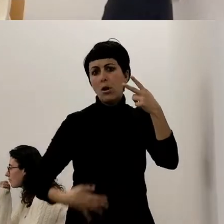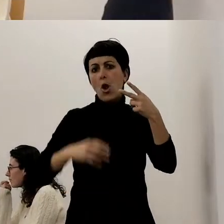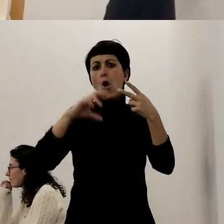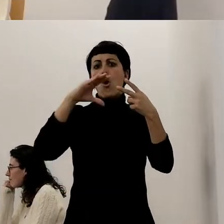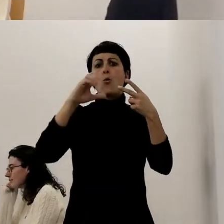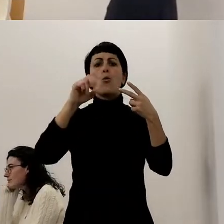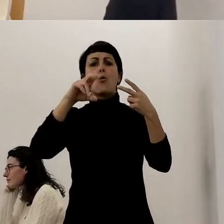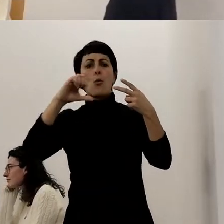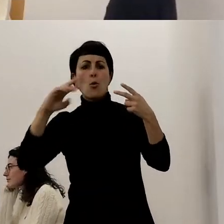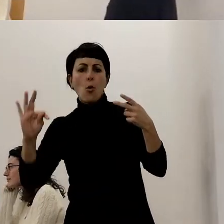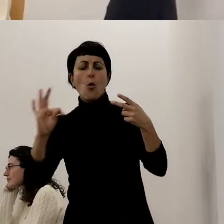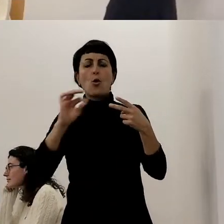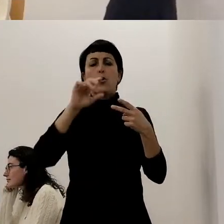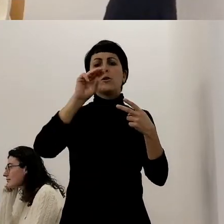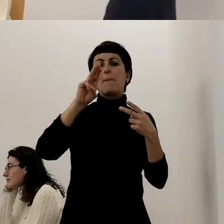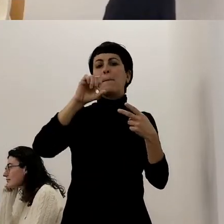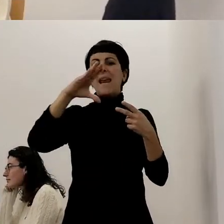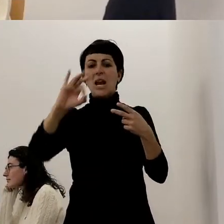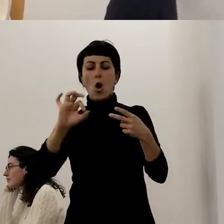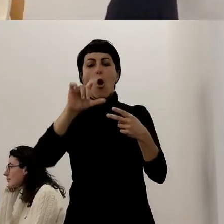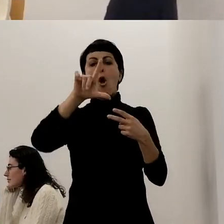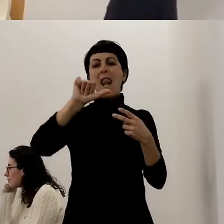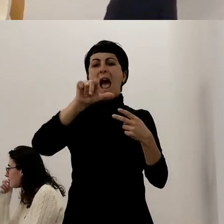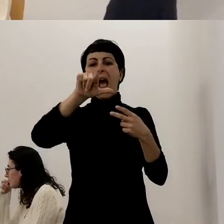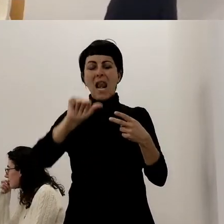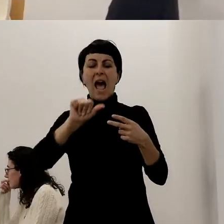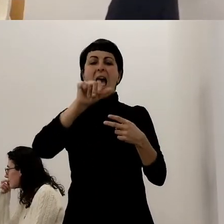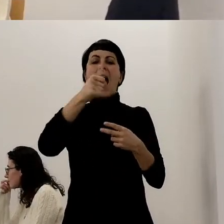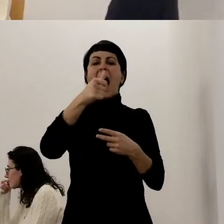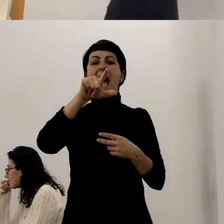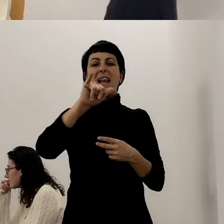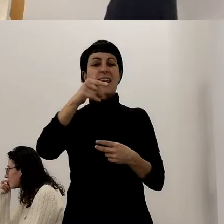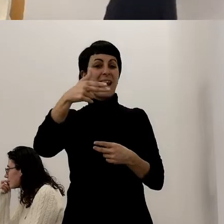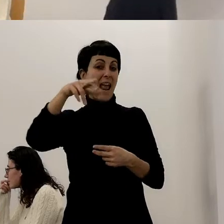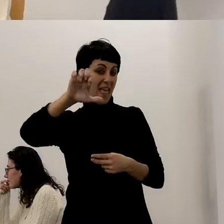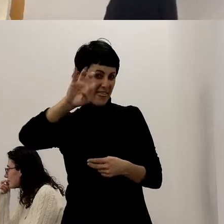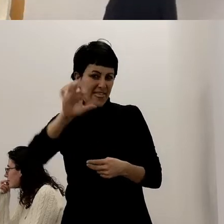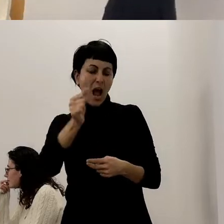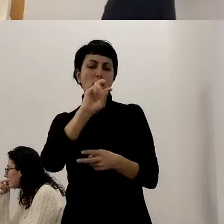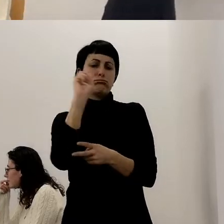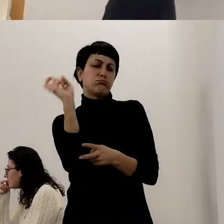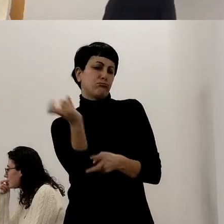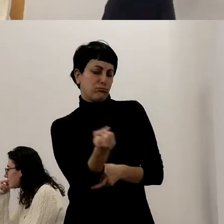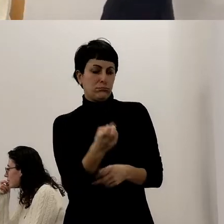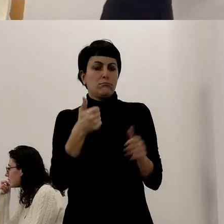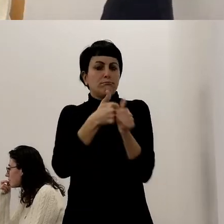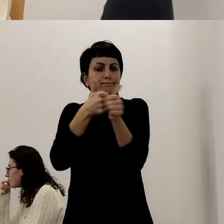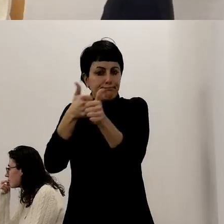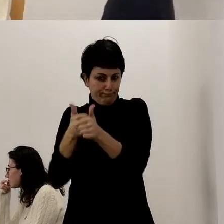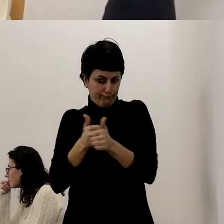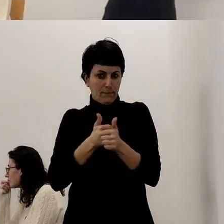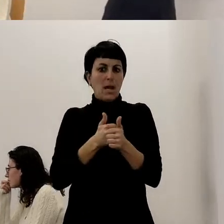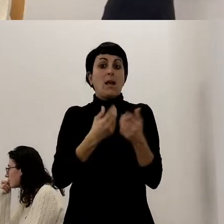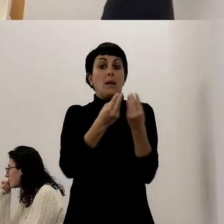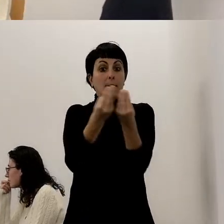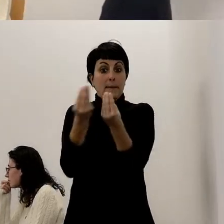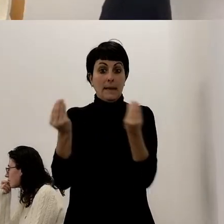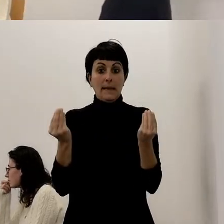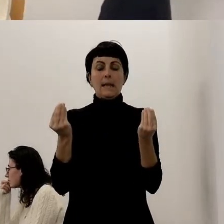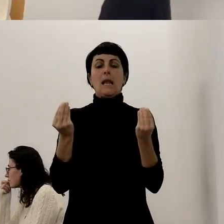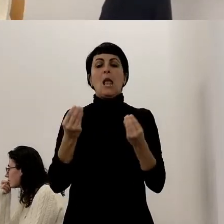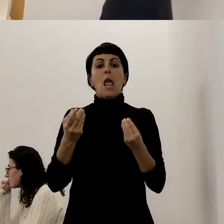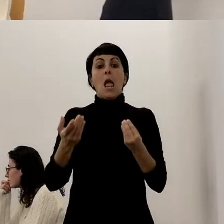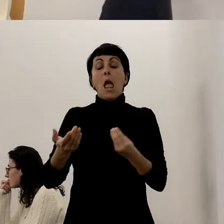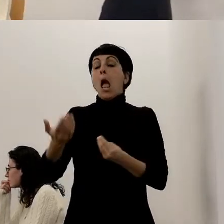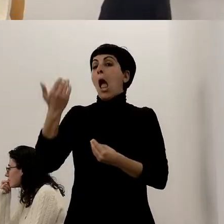Cucut, el Pico i la Gala i la Ligueta, que és una bèstia que normalment acompanya els gegants. Ahir teníem reunió i ho